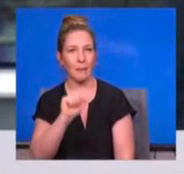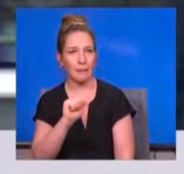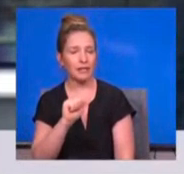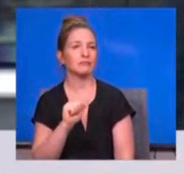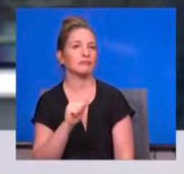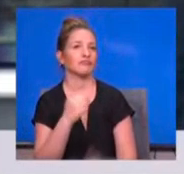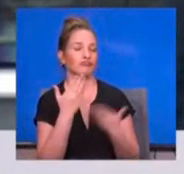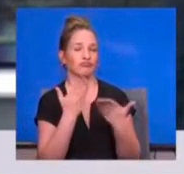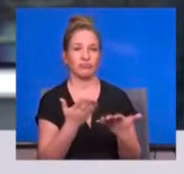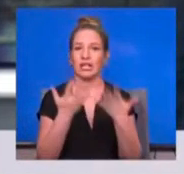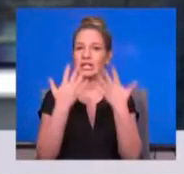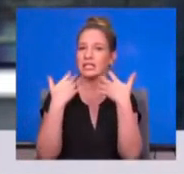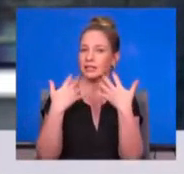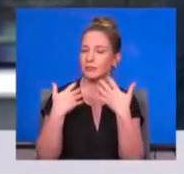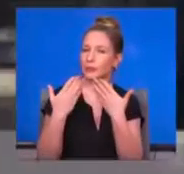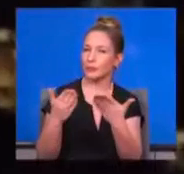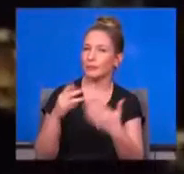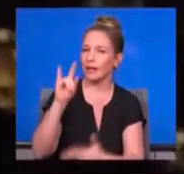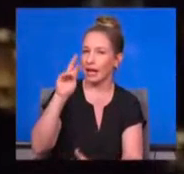חן.